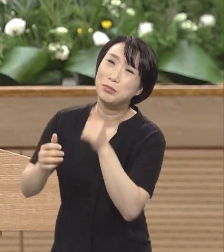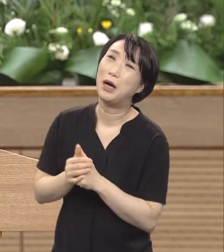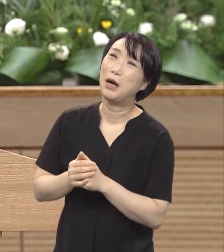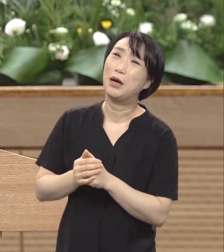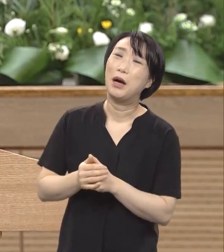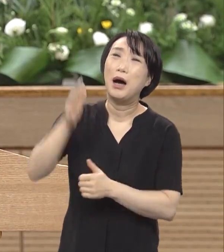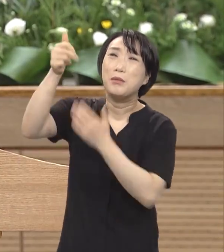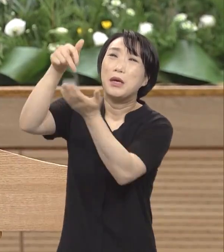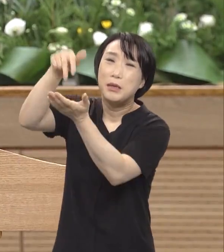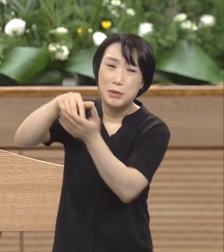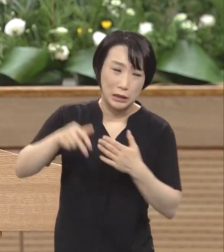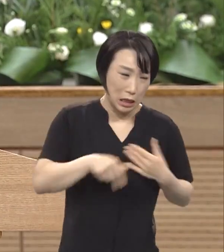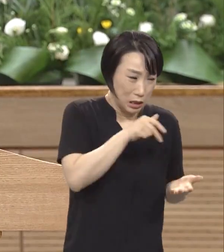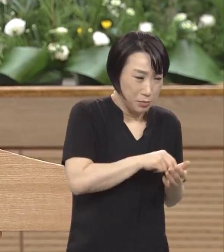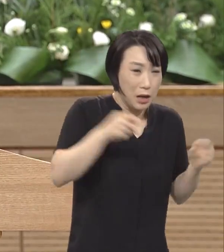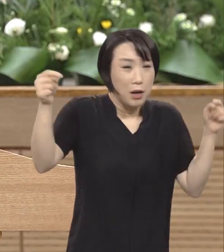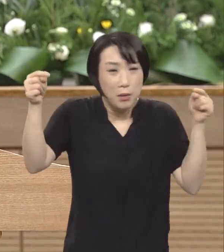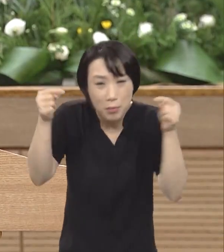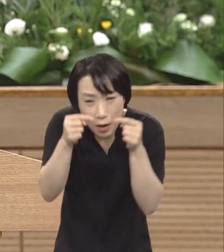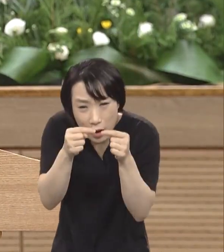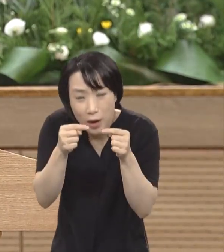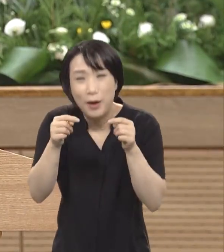사정과 사정이 만날 때